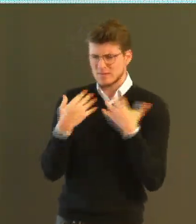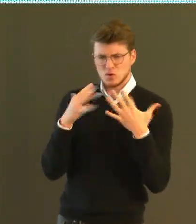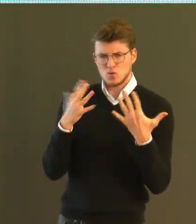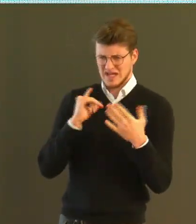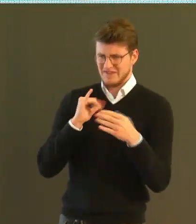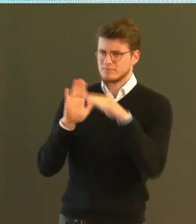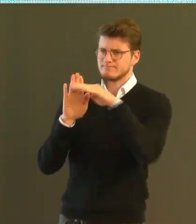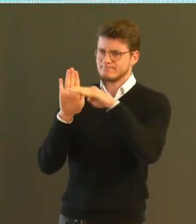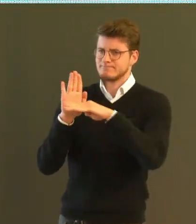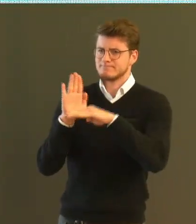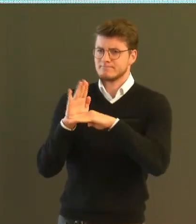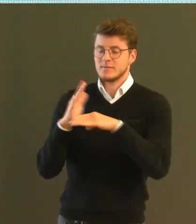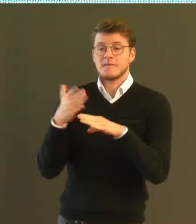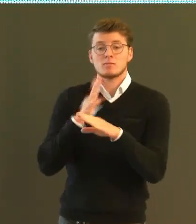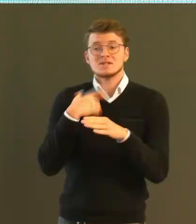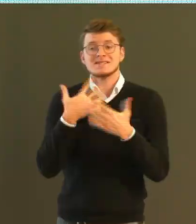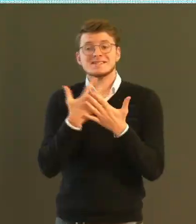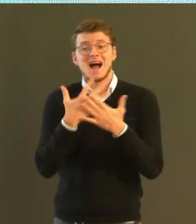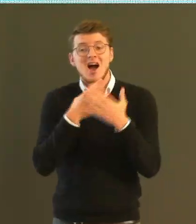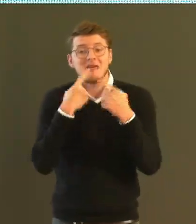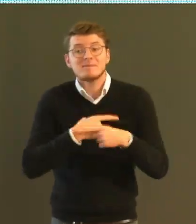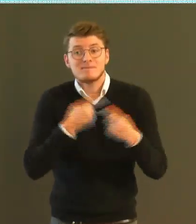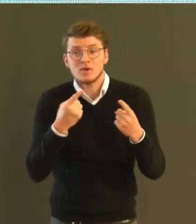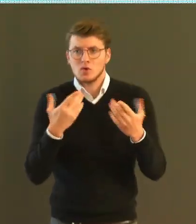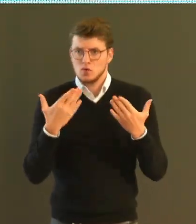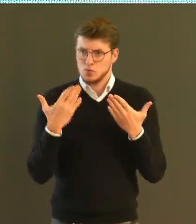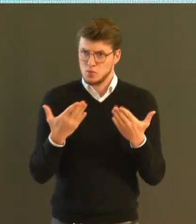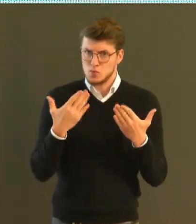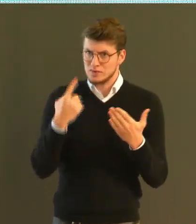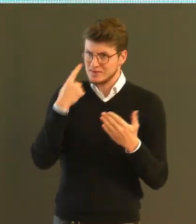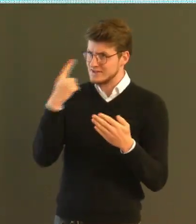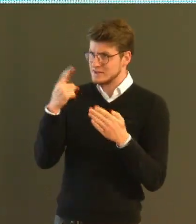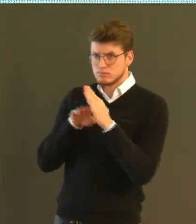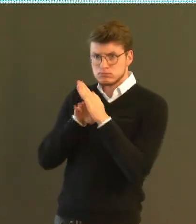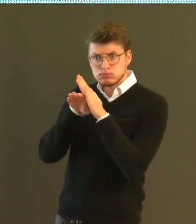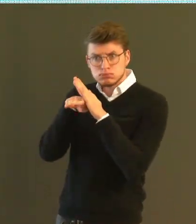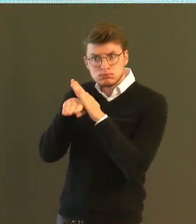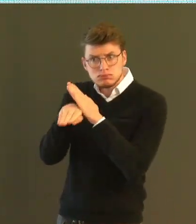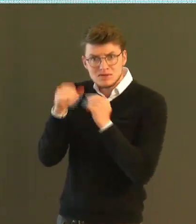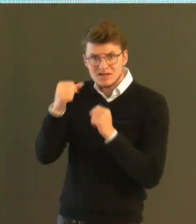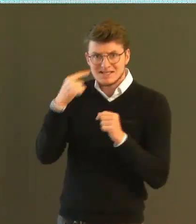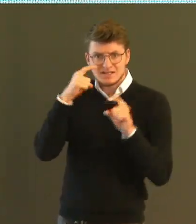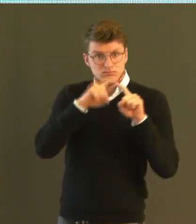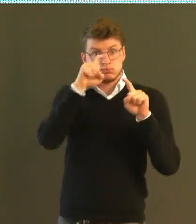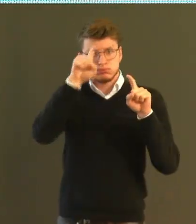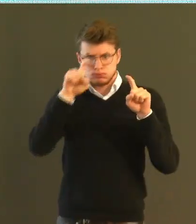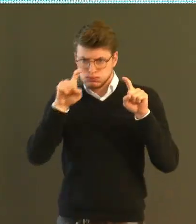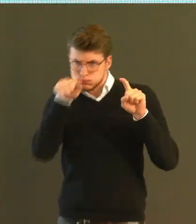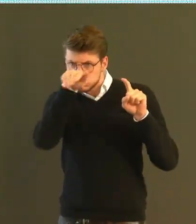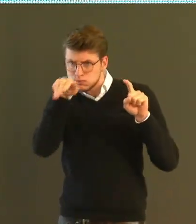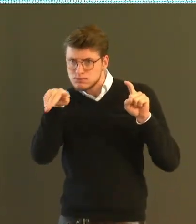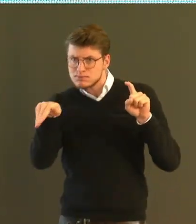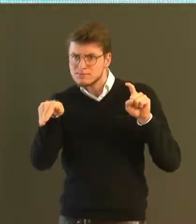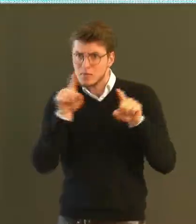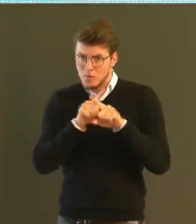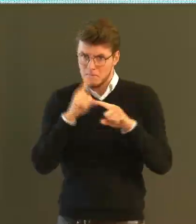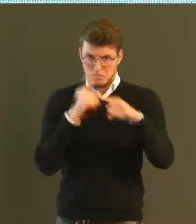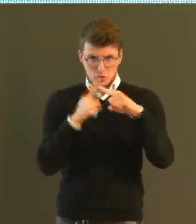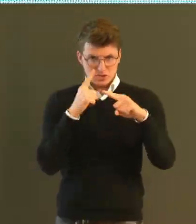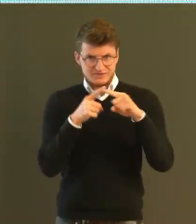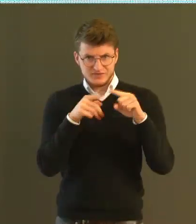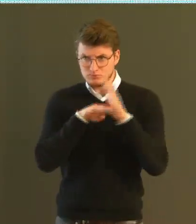innovant de start fond d'épidémie évoluer nos sandales de